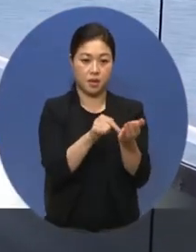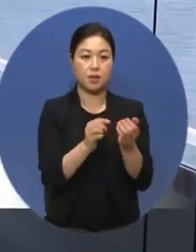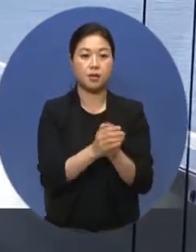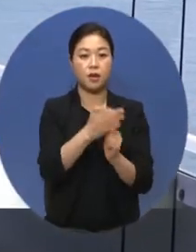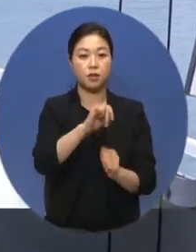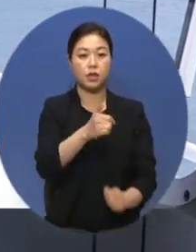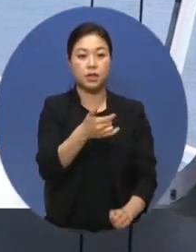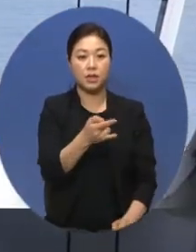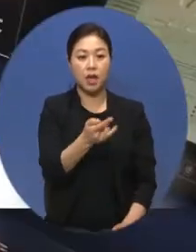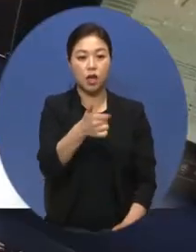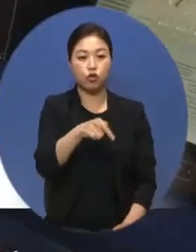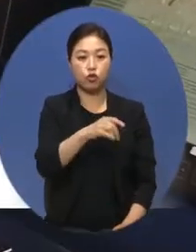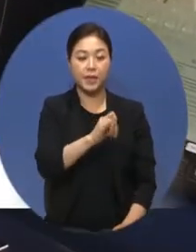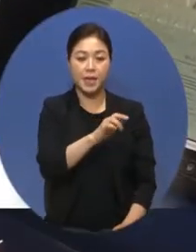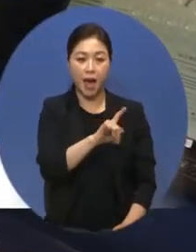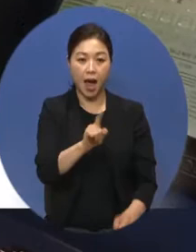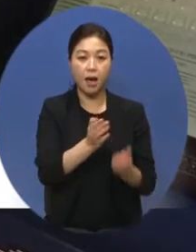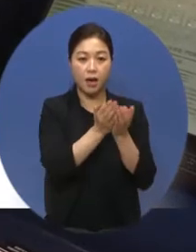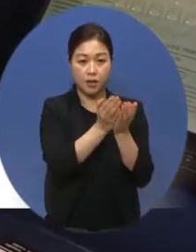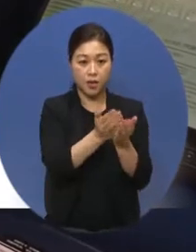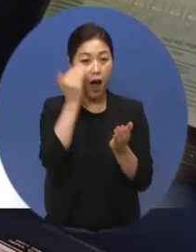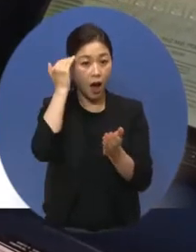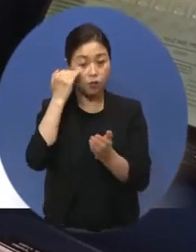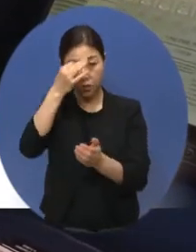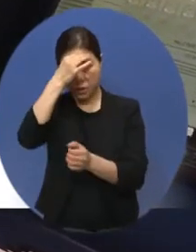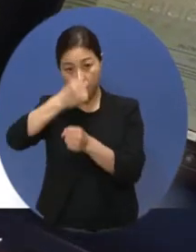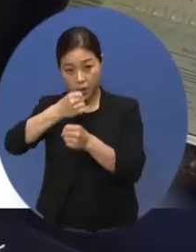퀸 제노비아호는 국내 기술로 신조한